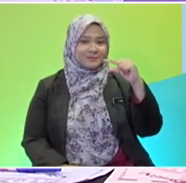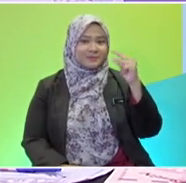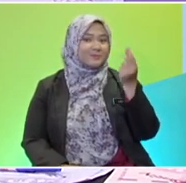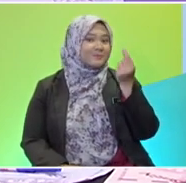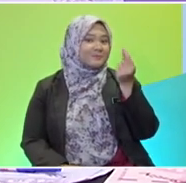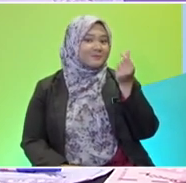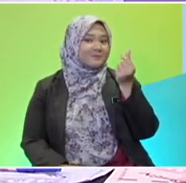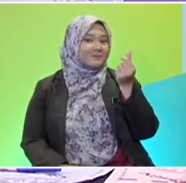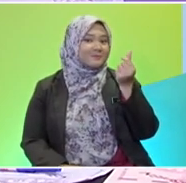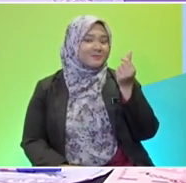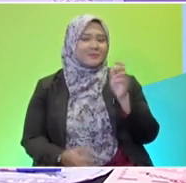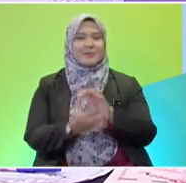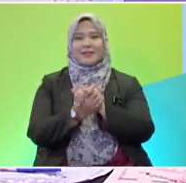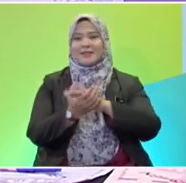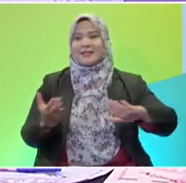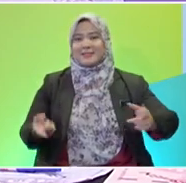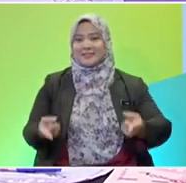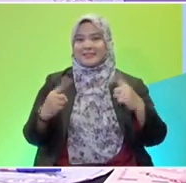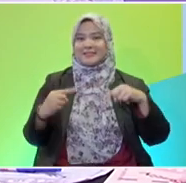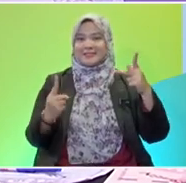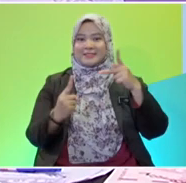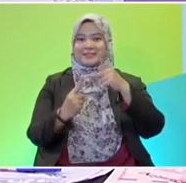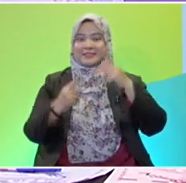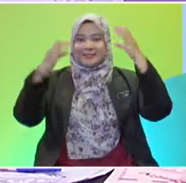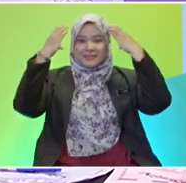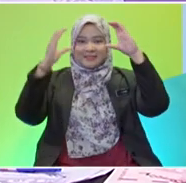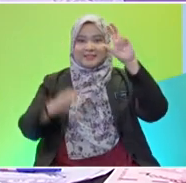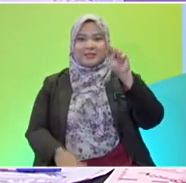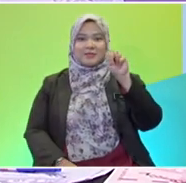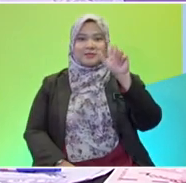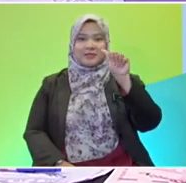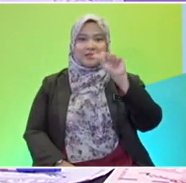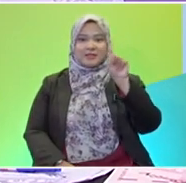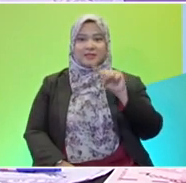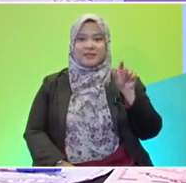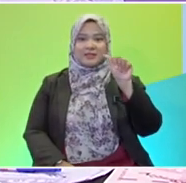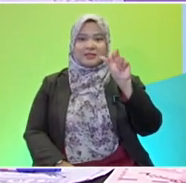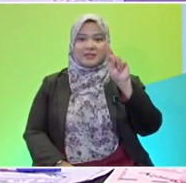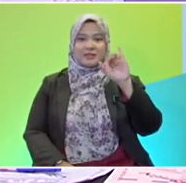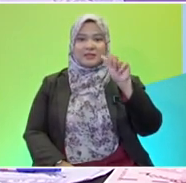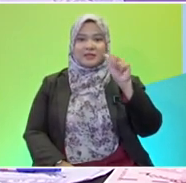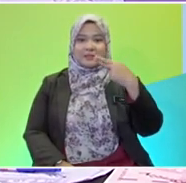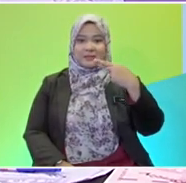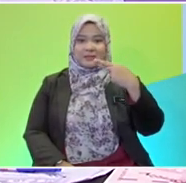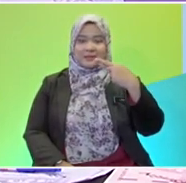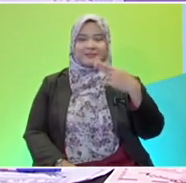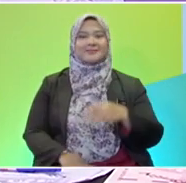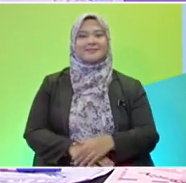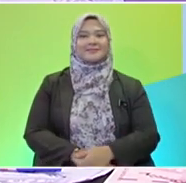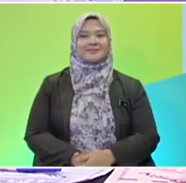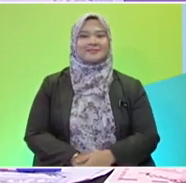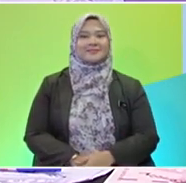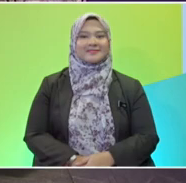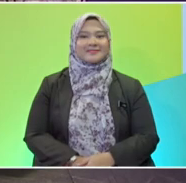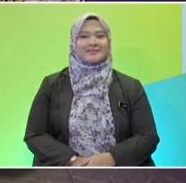ucapkan selamat datang kepada Cikgu kita hari ini yaitu cek guna Azari Ahmad iseh yang merupakan guru dari sekolah kebangsaan Sungai rokam